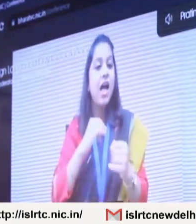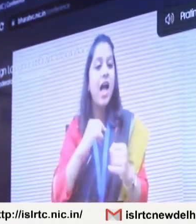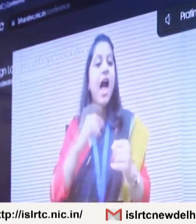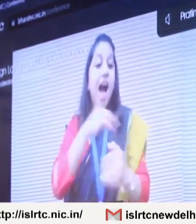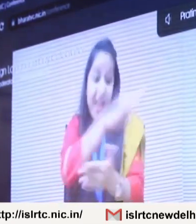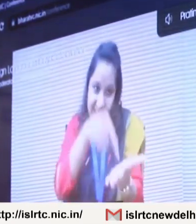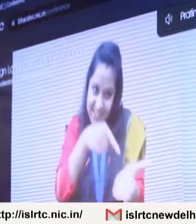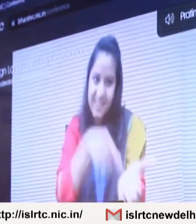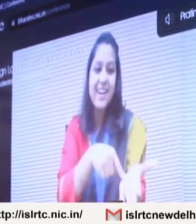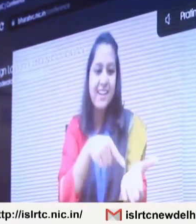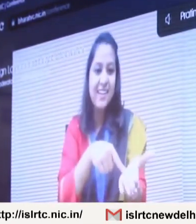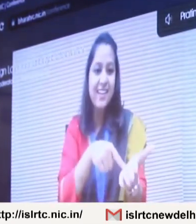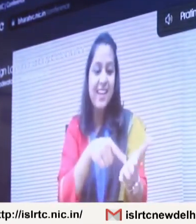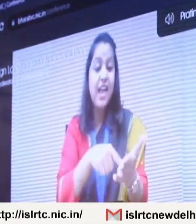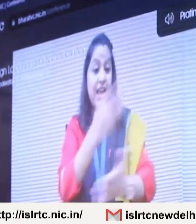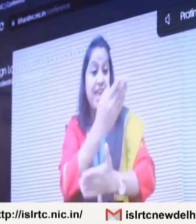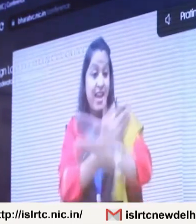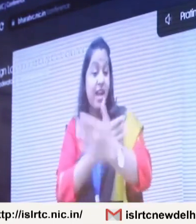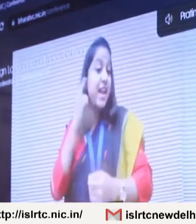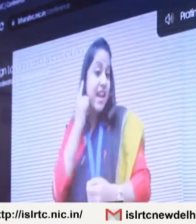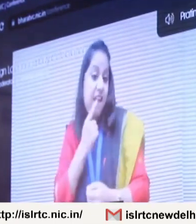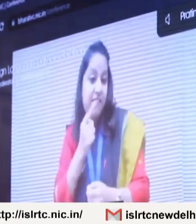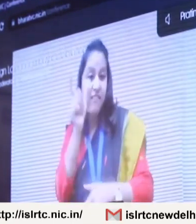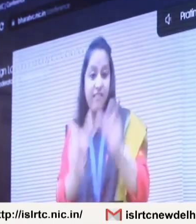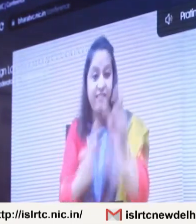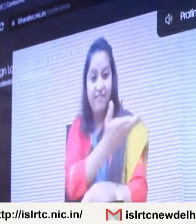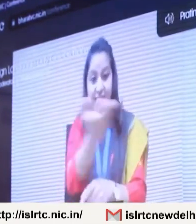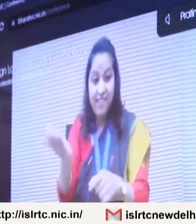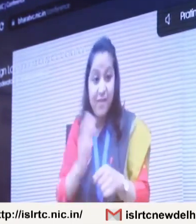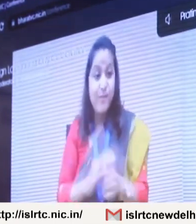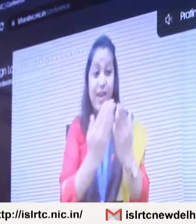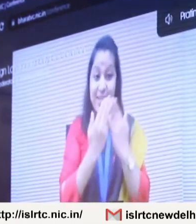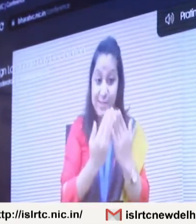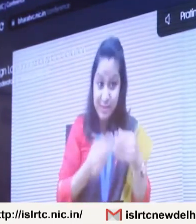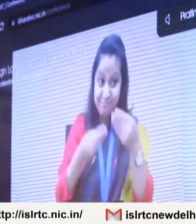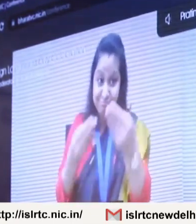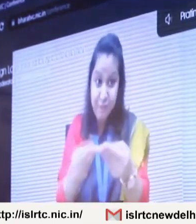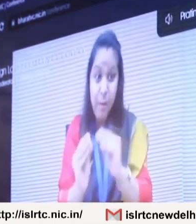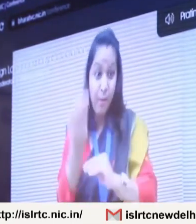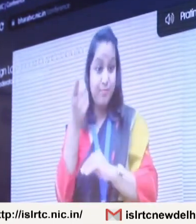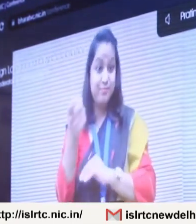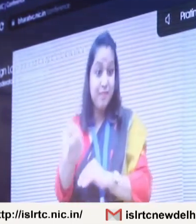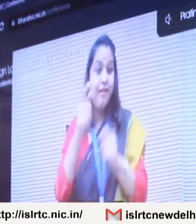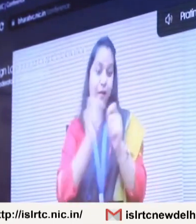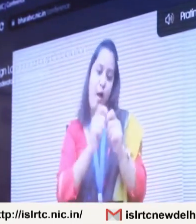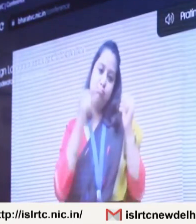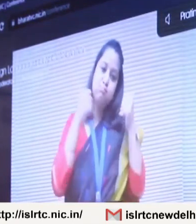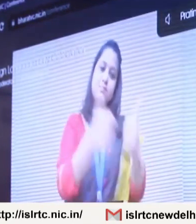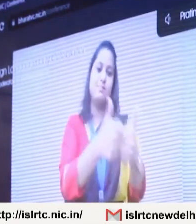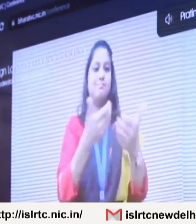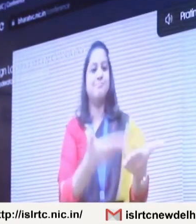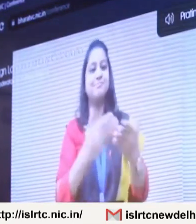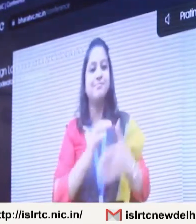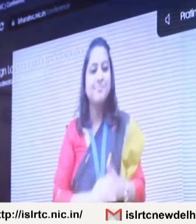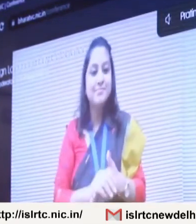ISLRTC द्वारा श्रवण बाधित बालकों को शिक्षा की बेहतरी के लिए इतना अच्छा काम किया गया है।